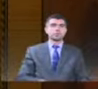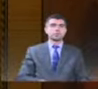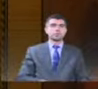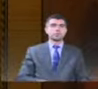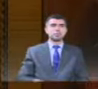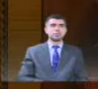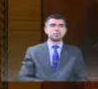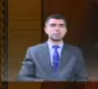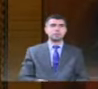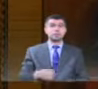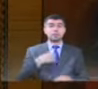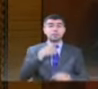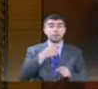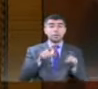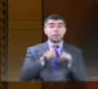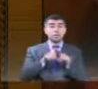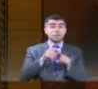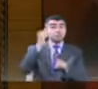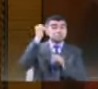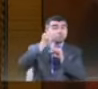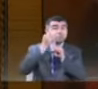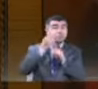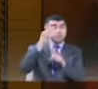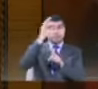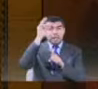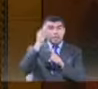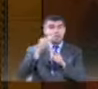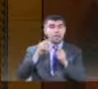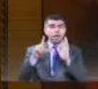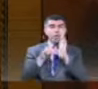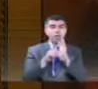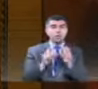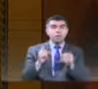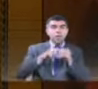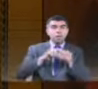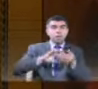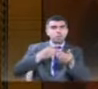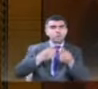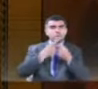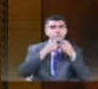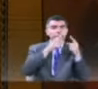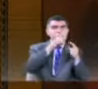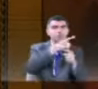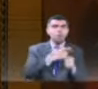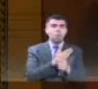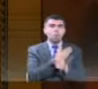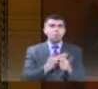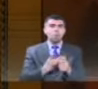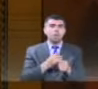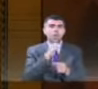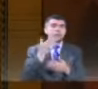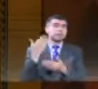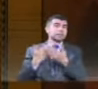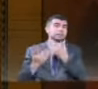لقد مكنتنا الإصلاحات الاقتصادية والاجتماعية والسياسية والحقوقية التي قامت بها الحكومة المتعاقبة